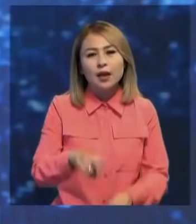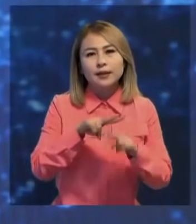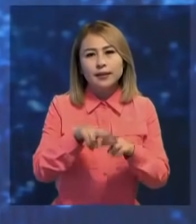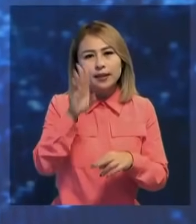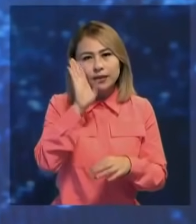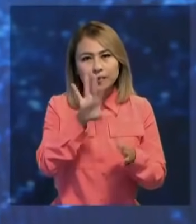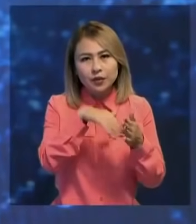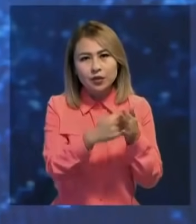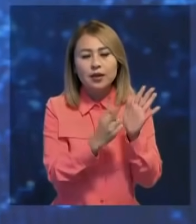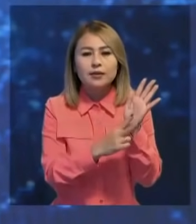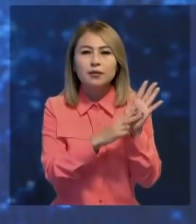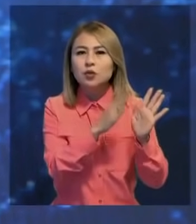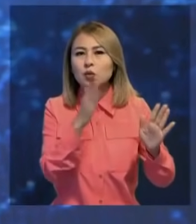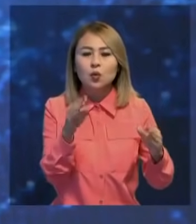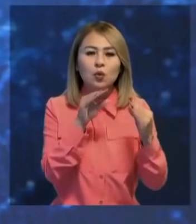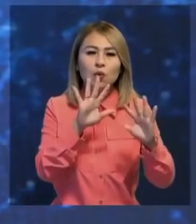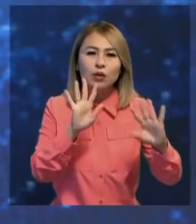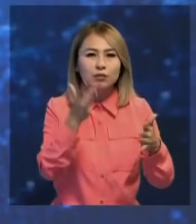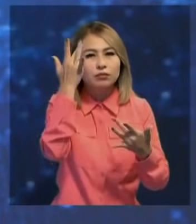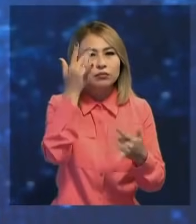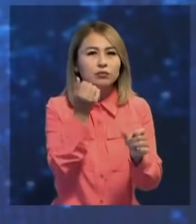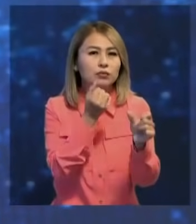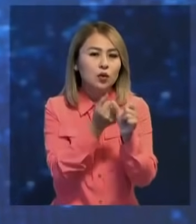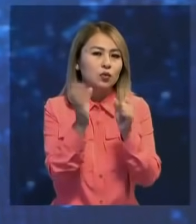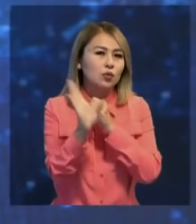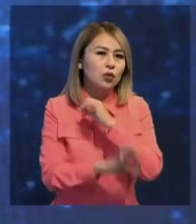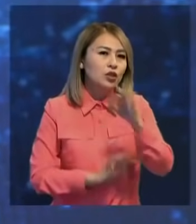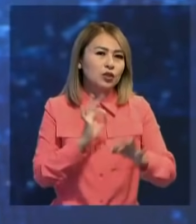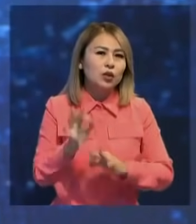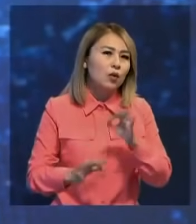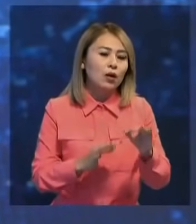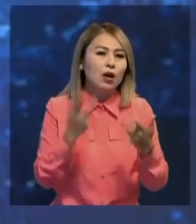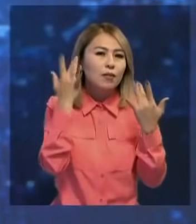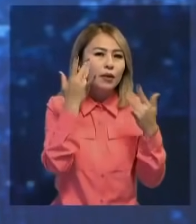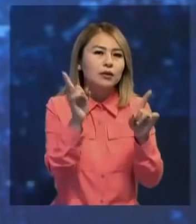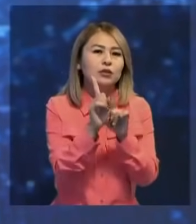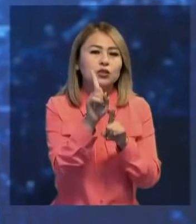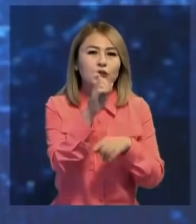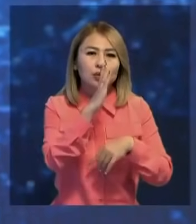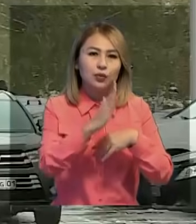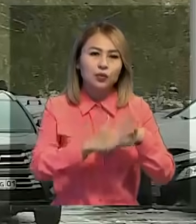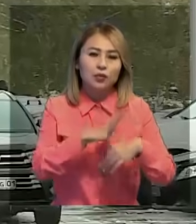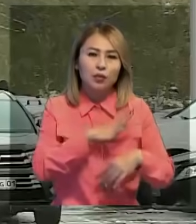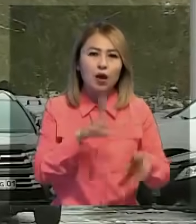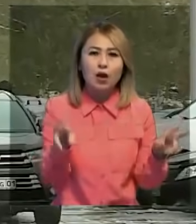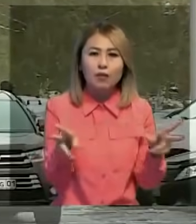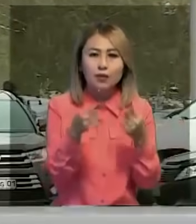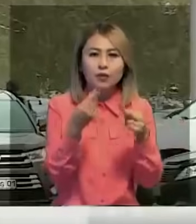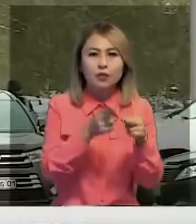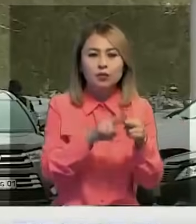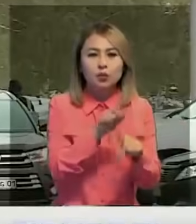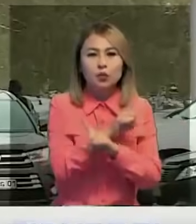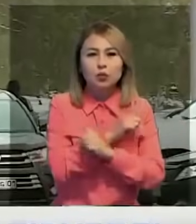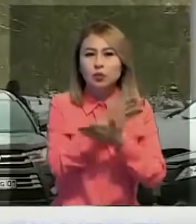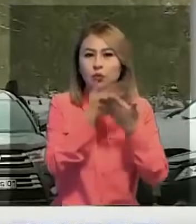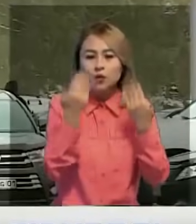Елордада таңнан бері 70-ден астам жол көлік оқиғасы болса, соңғы тәулік ішінде көлік апаттарының саны 100-ге жуықтаған. Абырой болғанда кісі